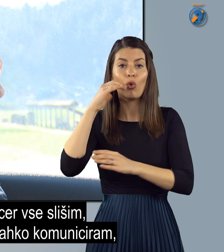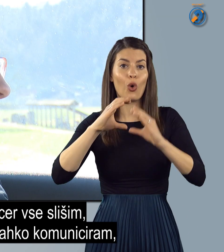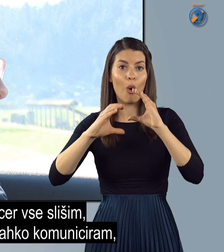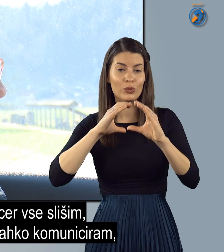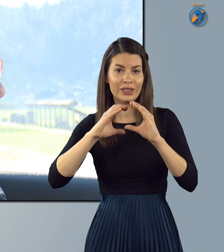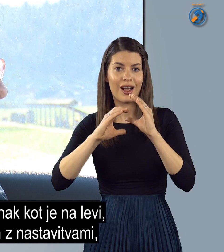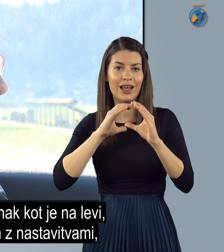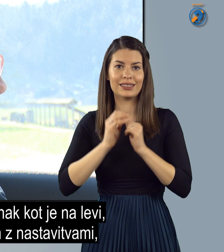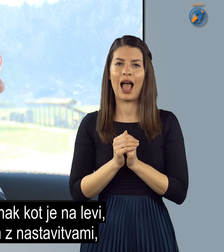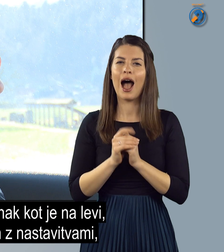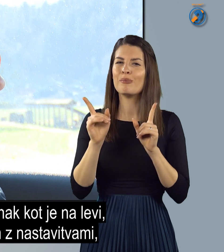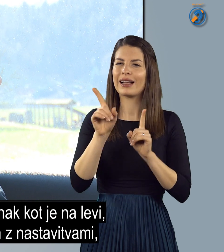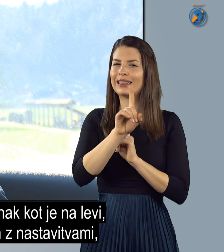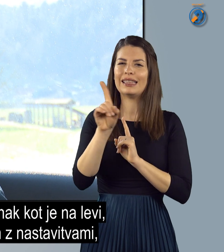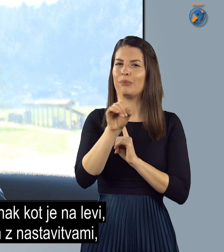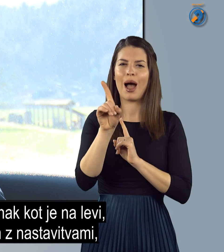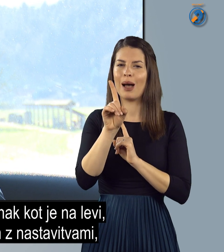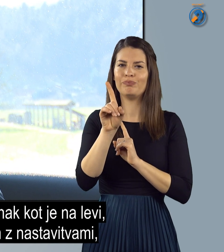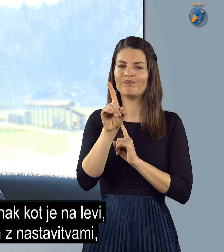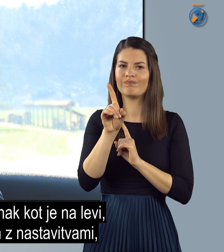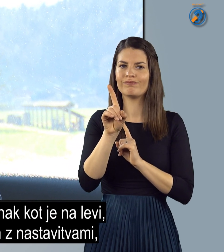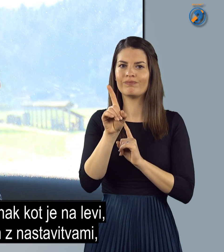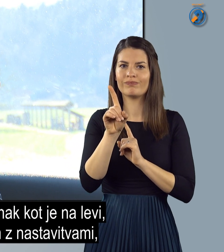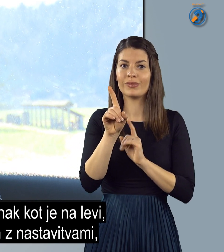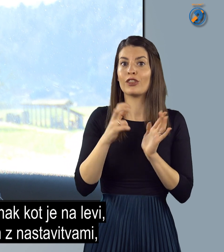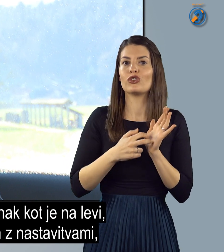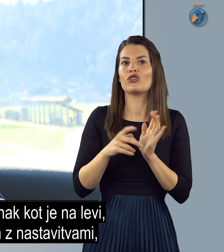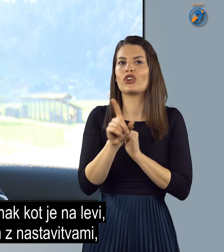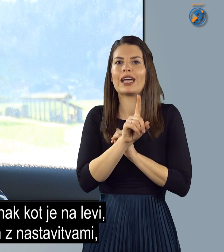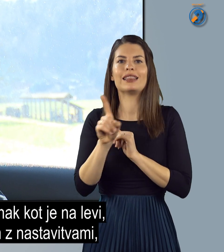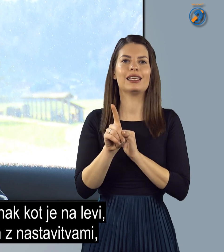lahko komuniciram, Ni pa še, bom rekla,